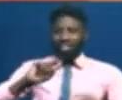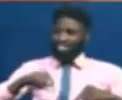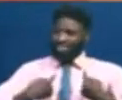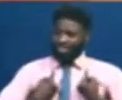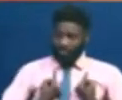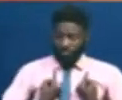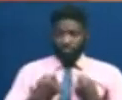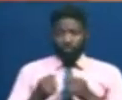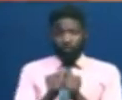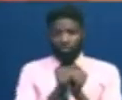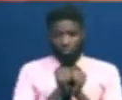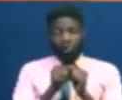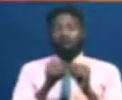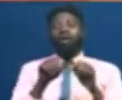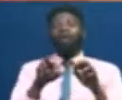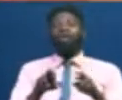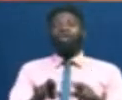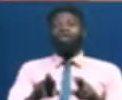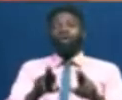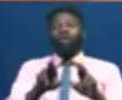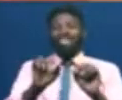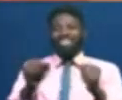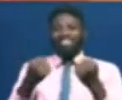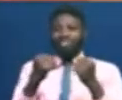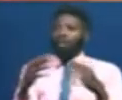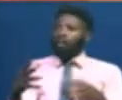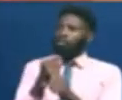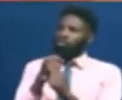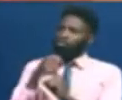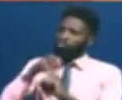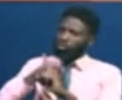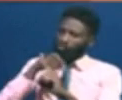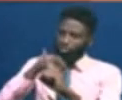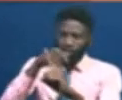Association ndio tulilobby mpaka kukafomiwa NTSA.